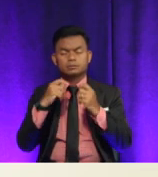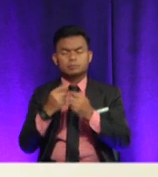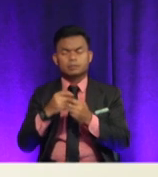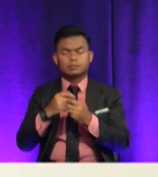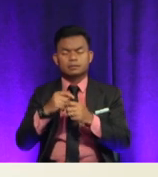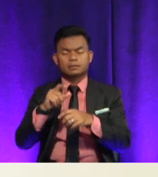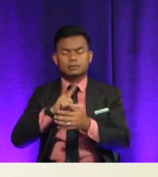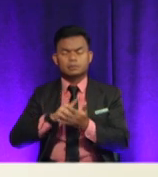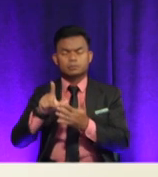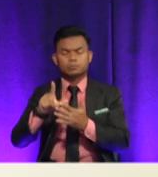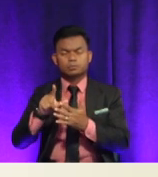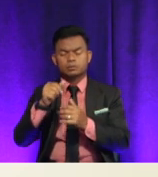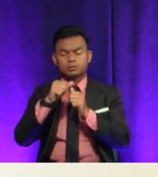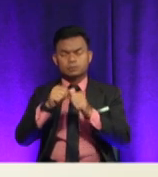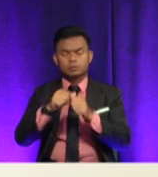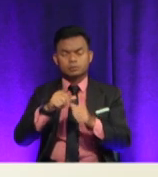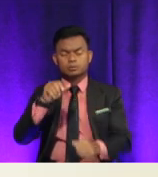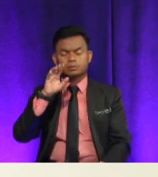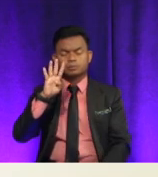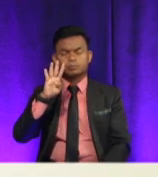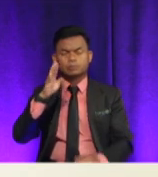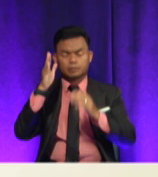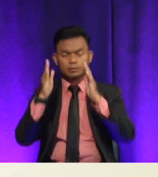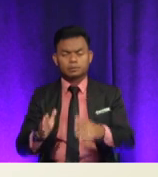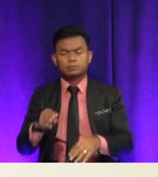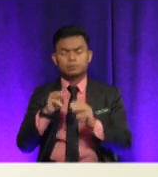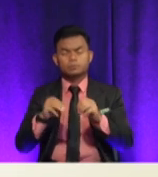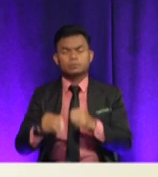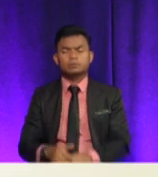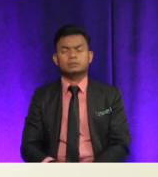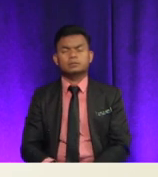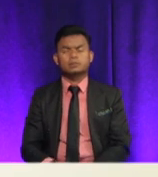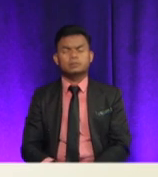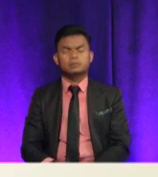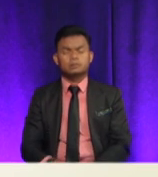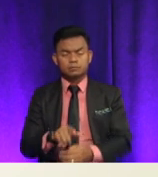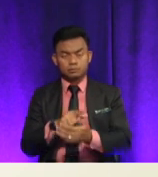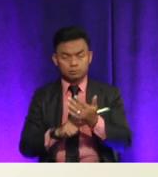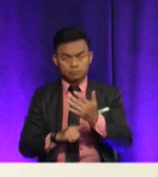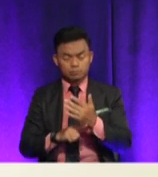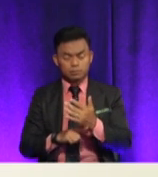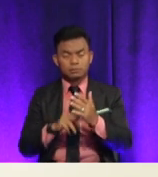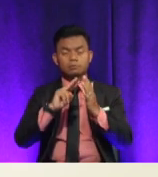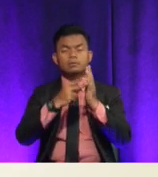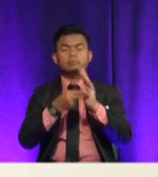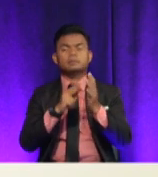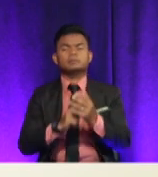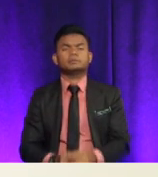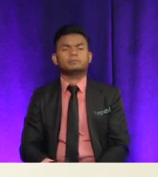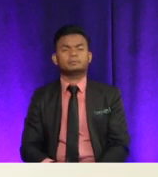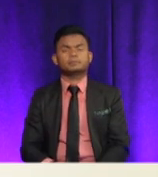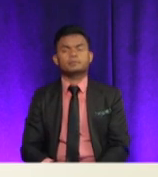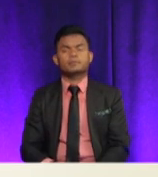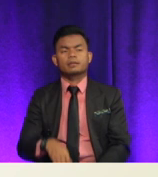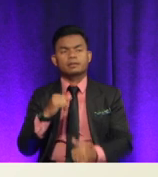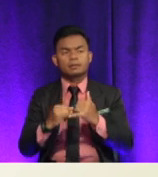oke dikunci dengan besi yang tegar hendak dibuka terlalu suka apa maksud dia Oke jadi akhirnya pada